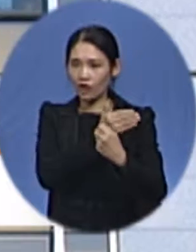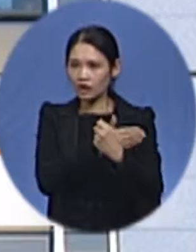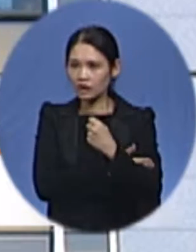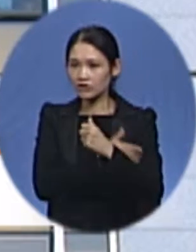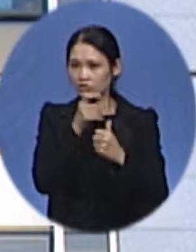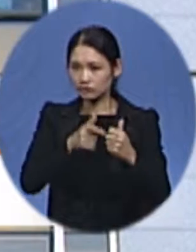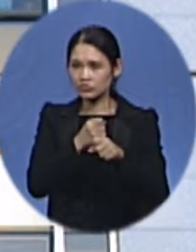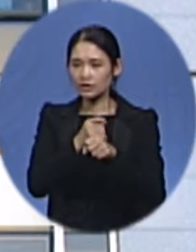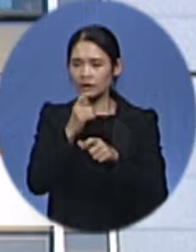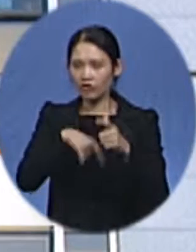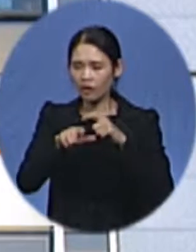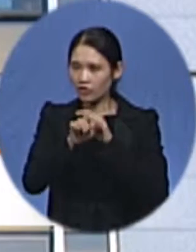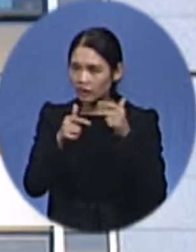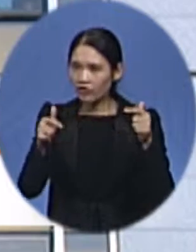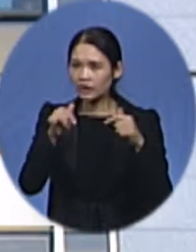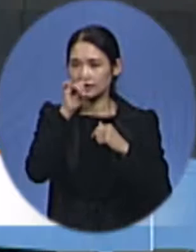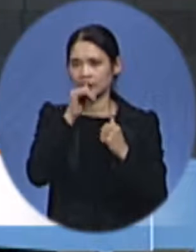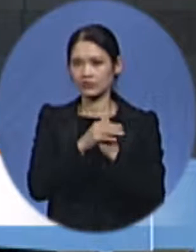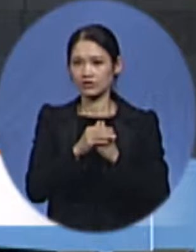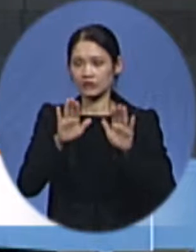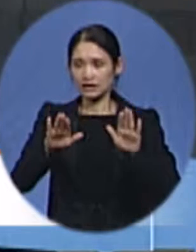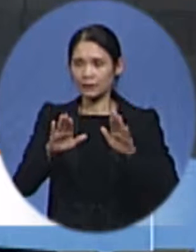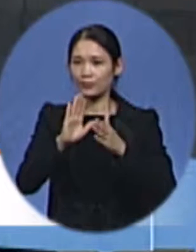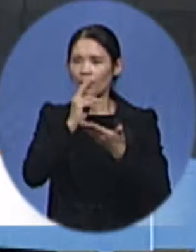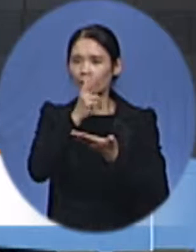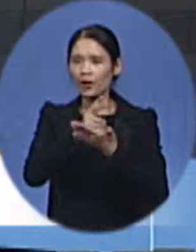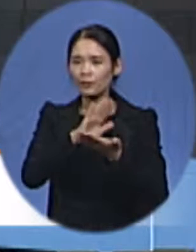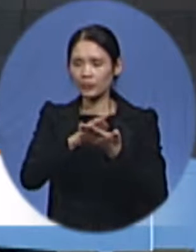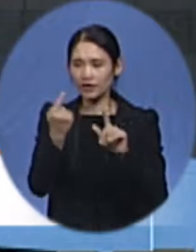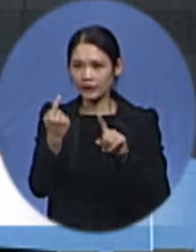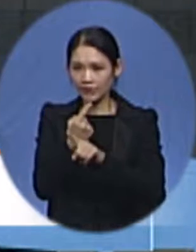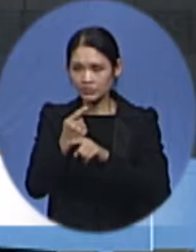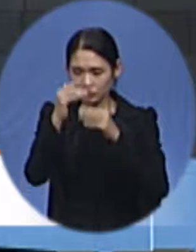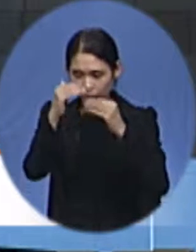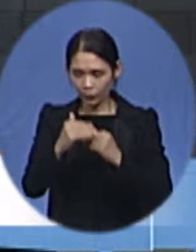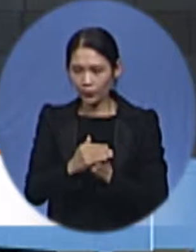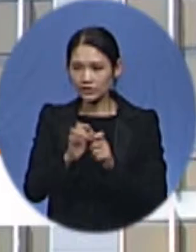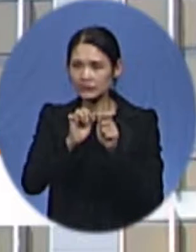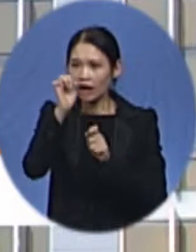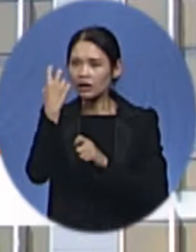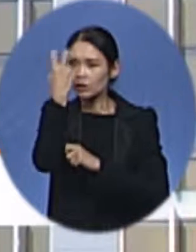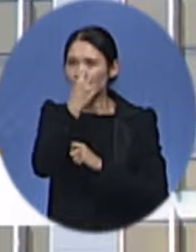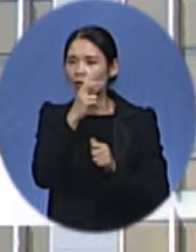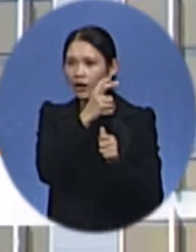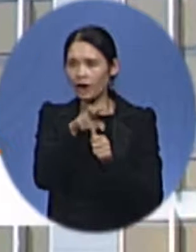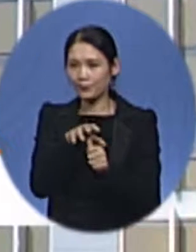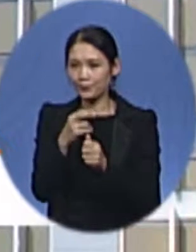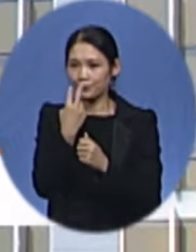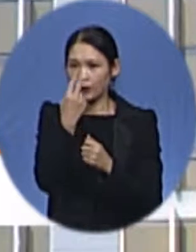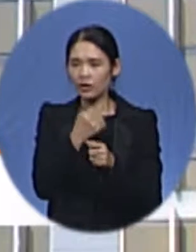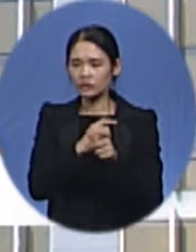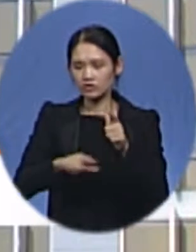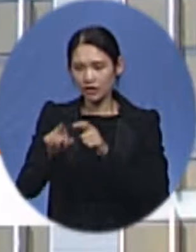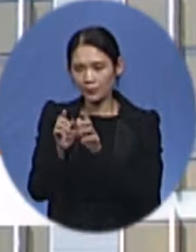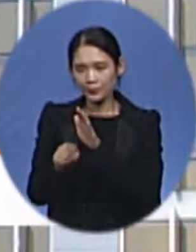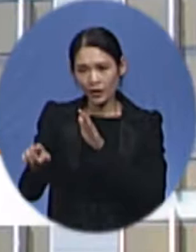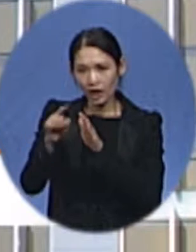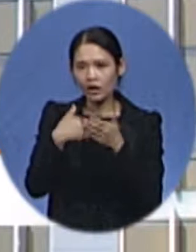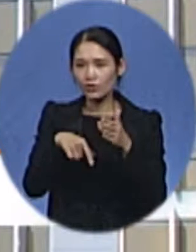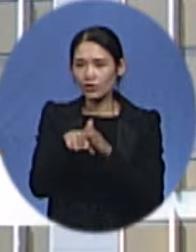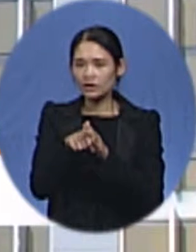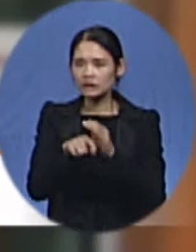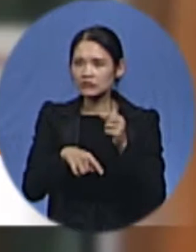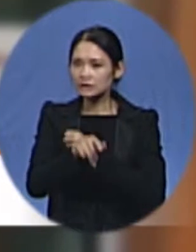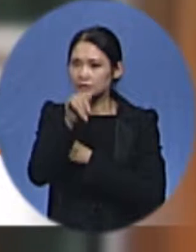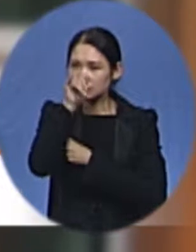법체계 정비 등입니다. 복지부는 이번 법 개정안이 장기 요양보험 제도가 한 단계 성숙하기 위한 의미 있는